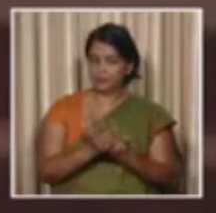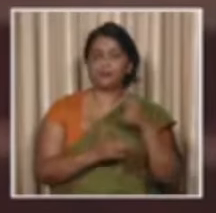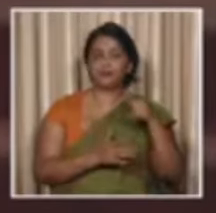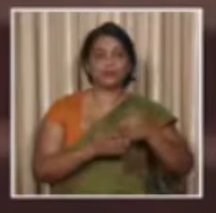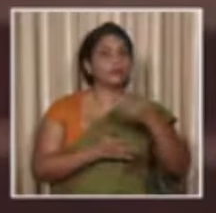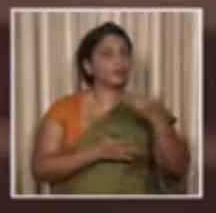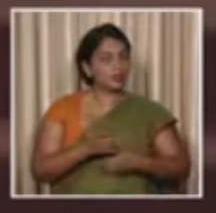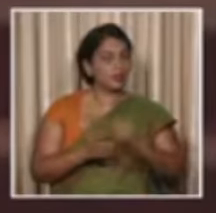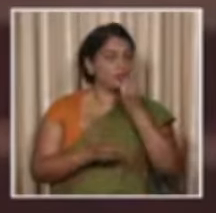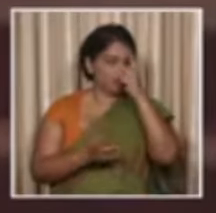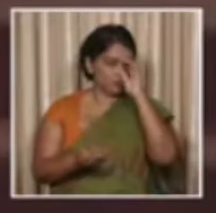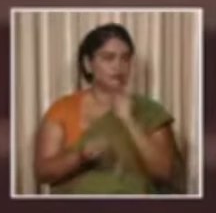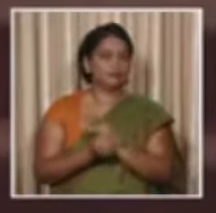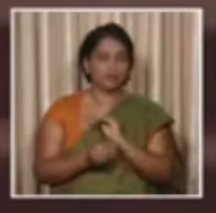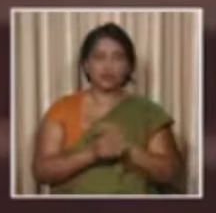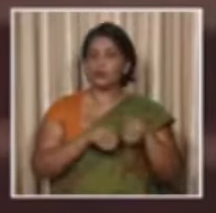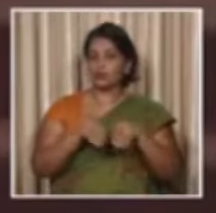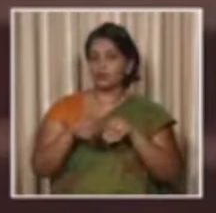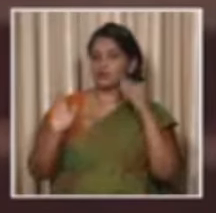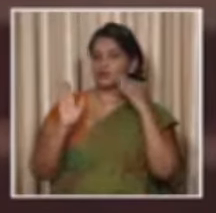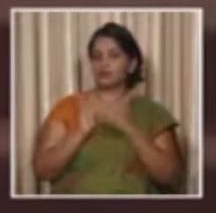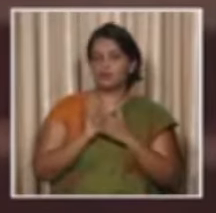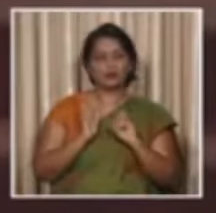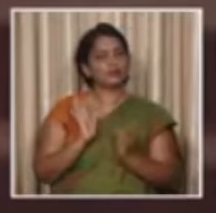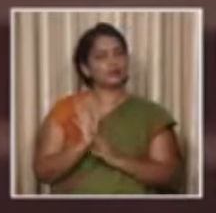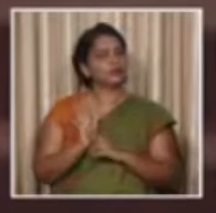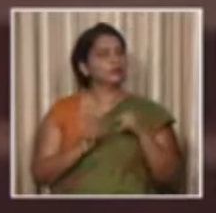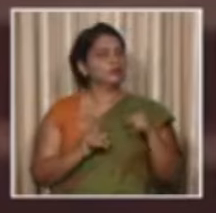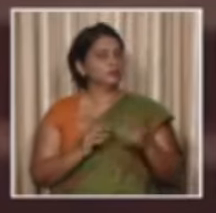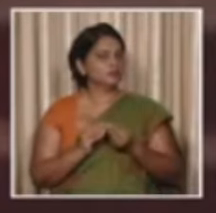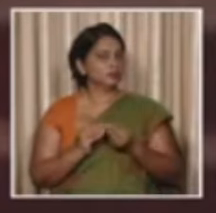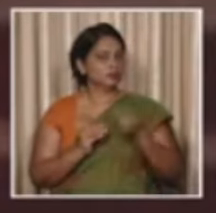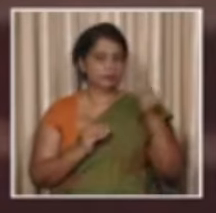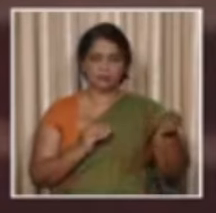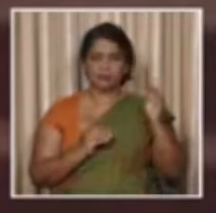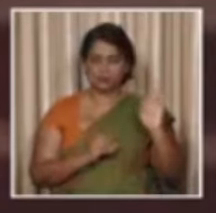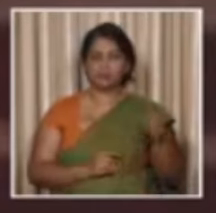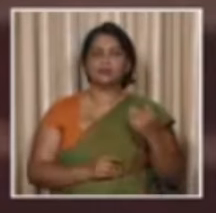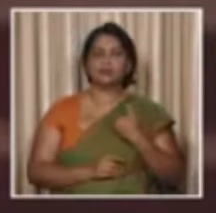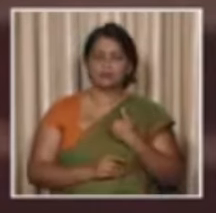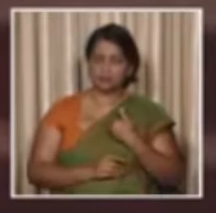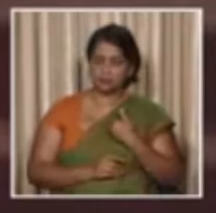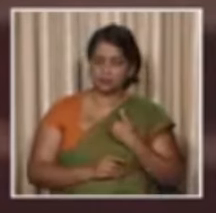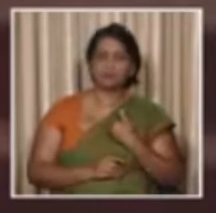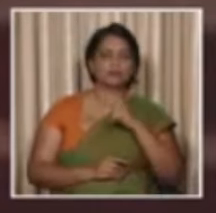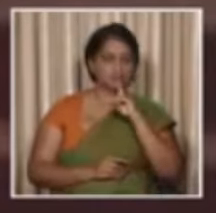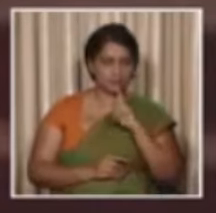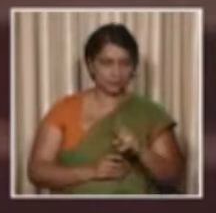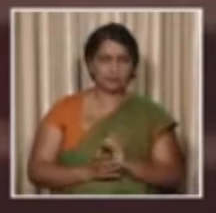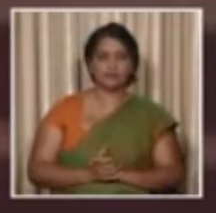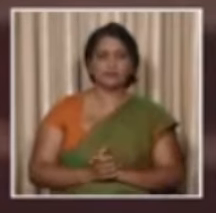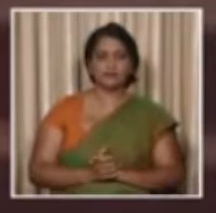මෙම වාර්තාව ආර සුරක්ෂිතතාවය කුෂ්කර්ම පිළිබඳව ආංශික අධීක්ෂණ කාර්ක සභාව වෙත යොමු කළ යුතුයි මම යෝජනා